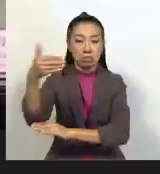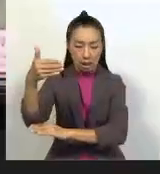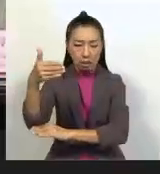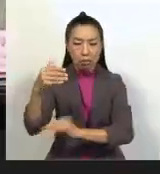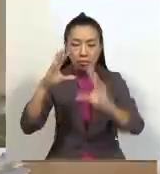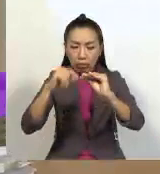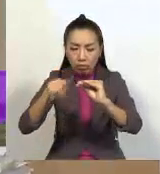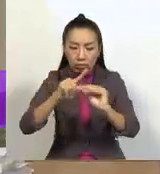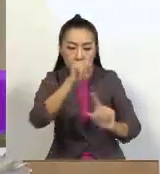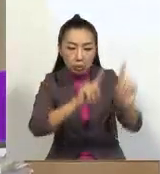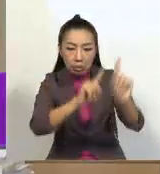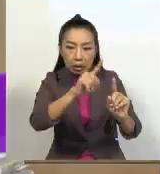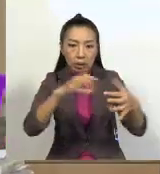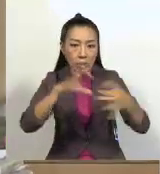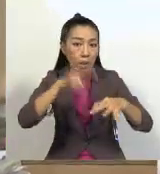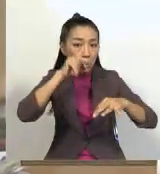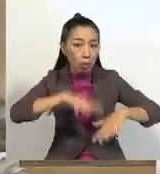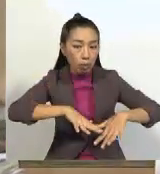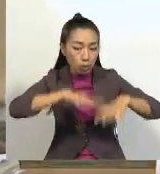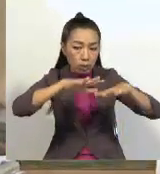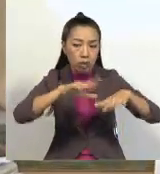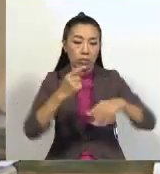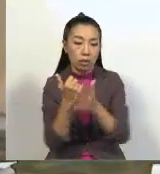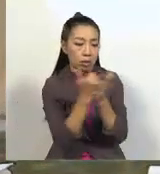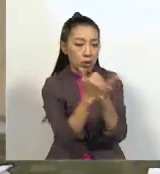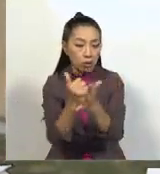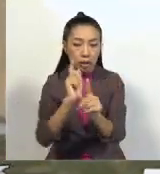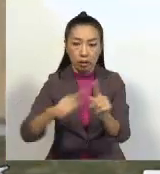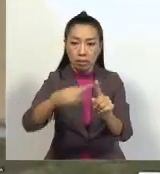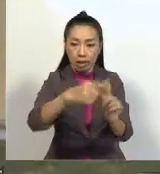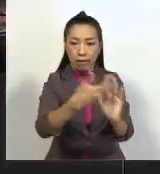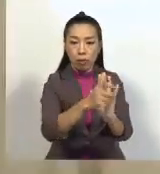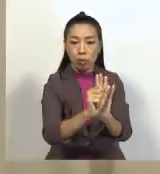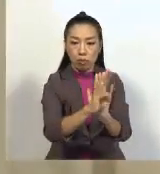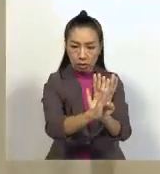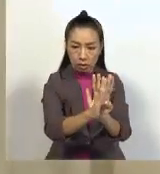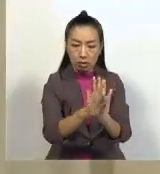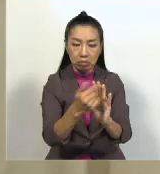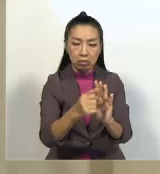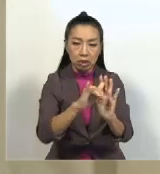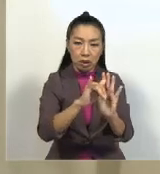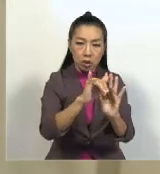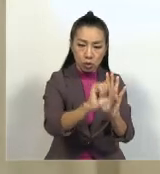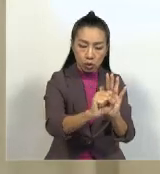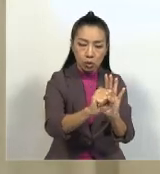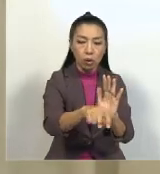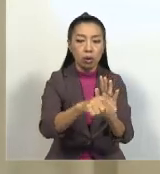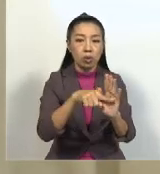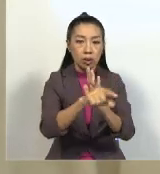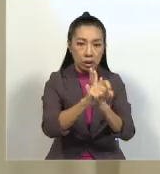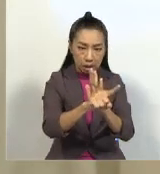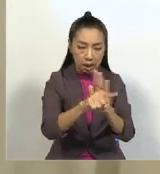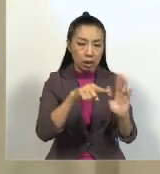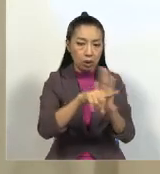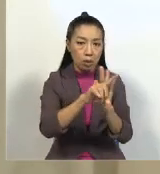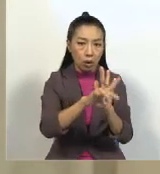เพื่อที่จะติดตามสถานการณ์อุทกภัยและการให้ความช่วยเหลือในพื้นที่ของจังหวัดอุบลราชธานียะโสธรศรีสะเกษและร้อยเอ็ด